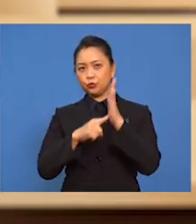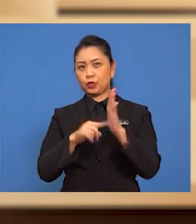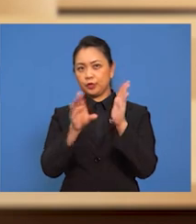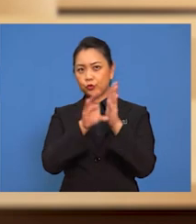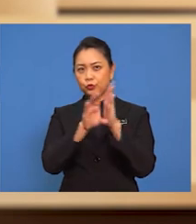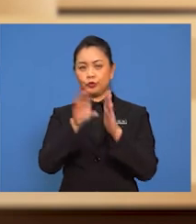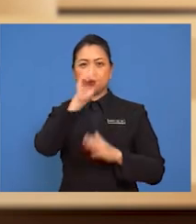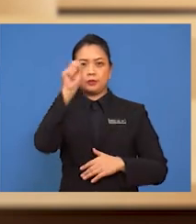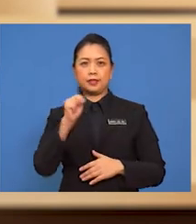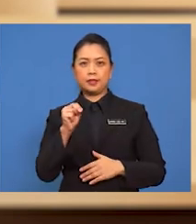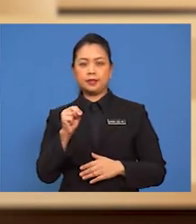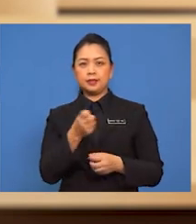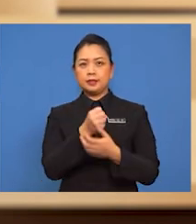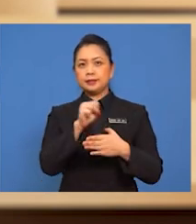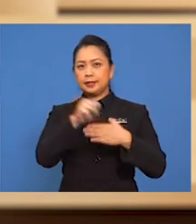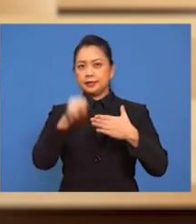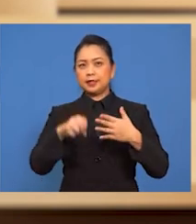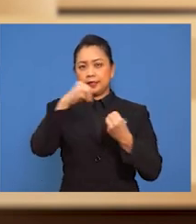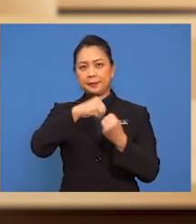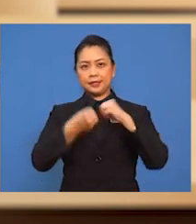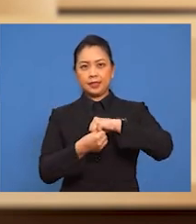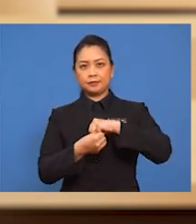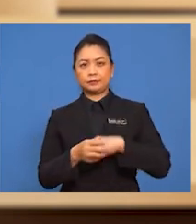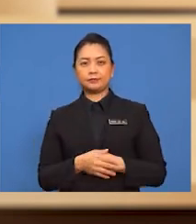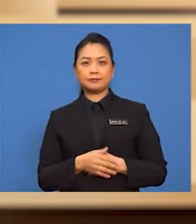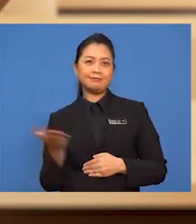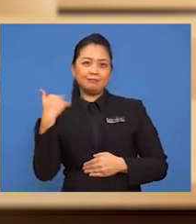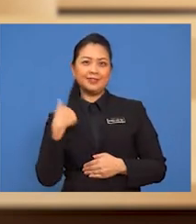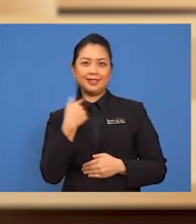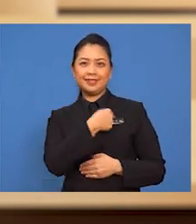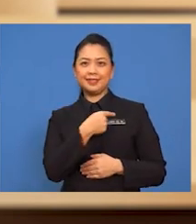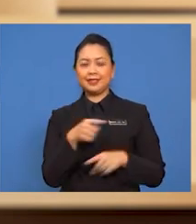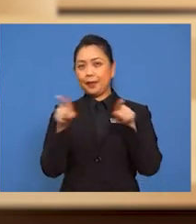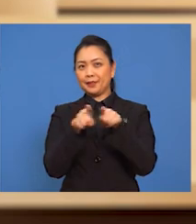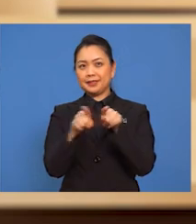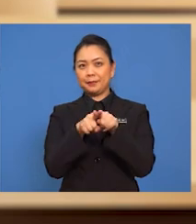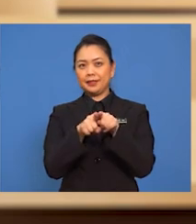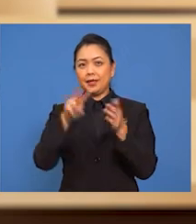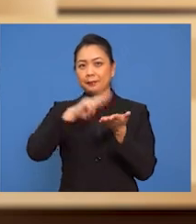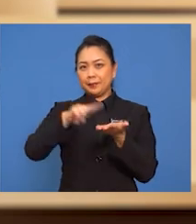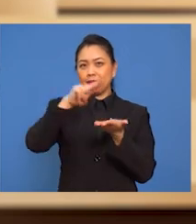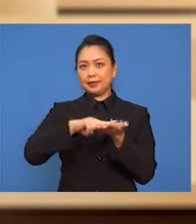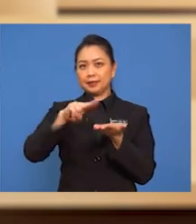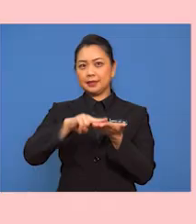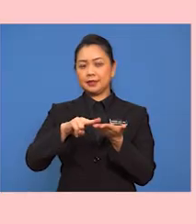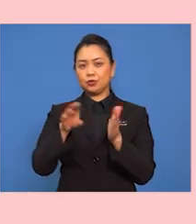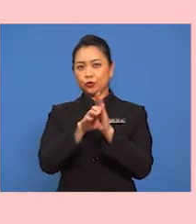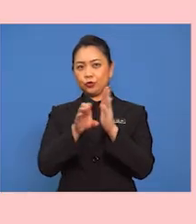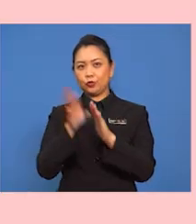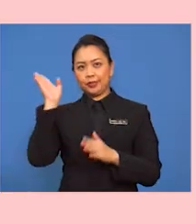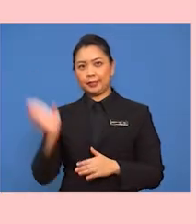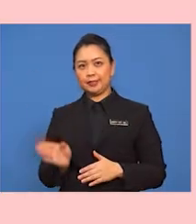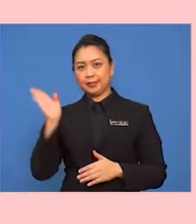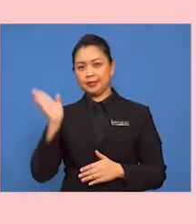contoh soalan penyelesaian masalah Mari kita sama-sama baca contoh